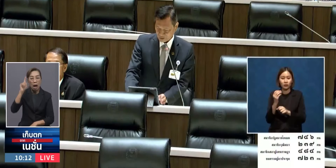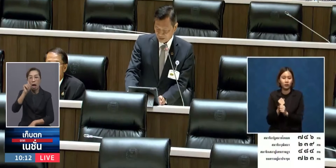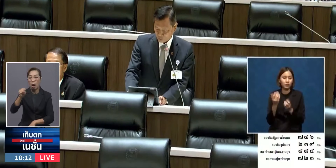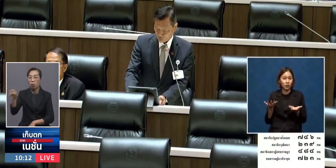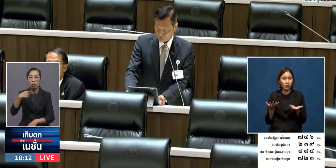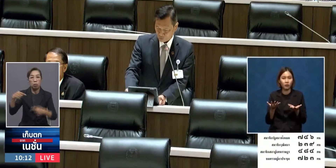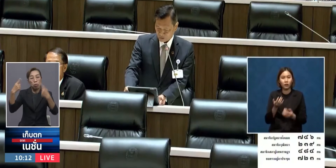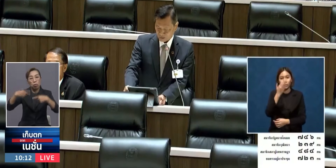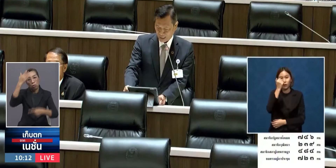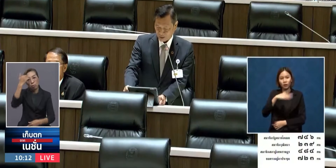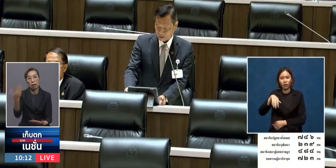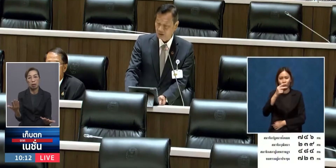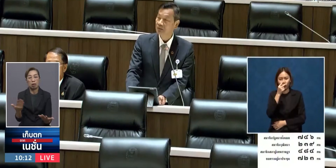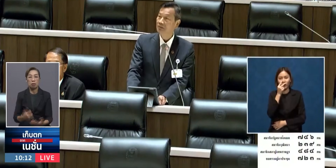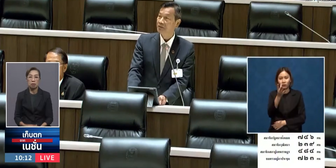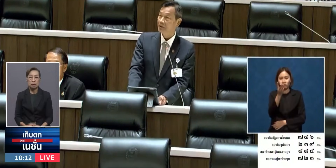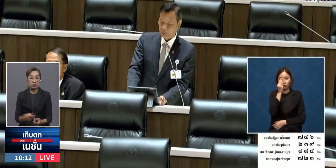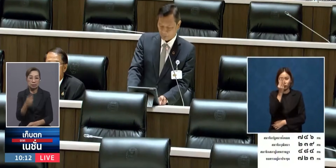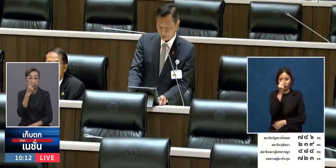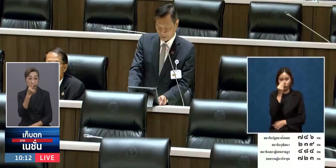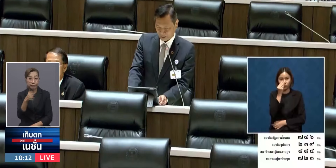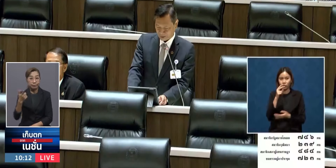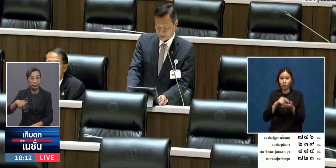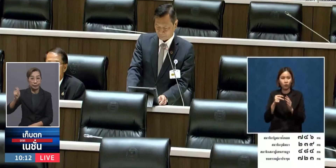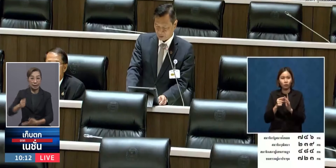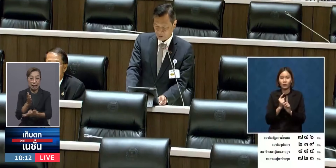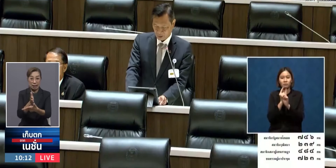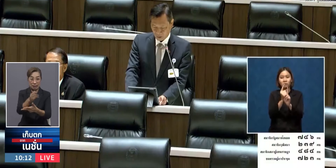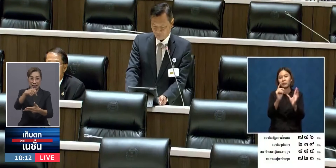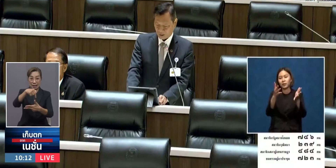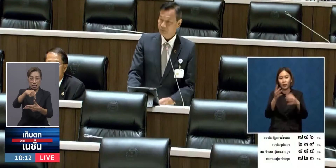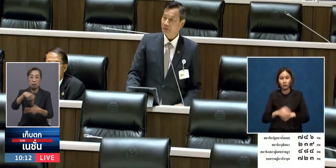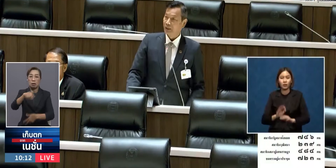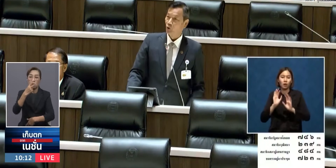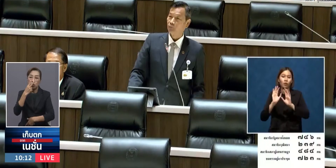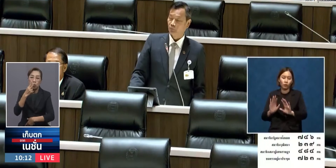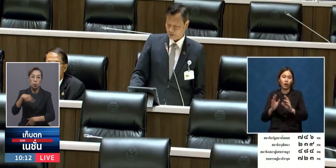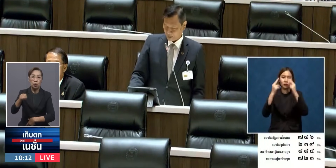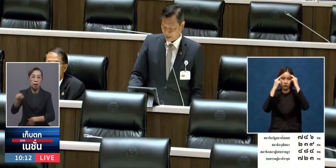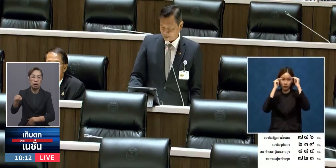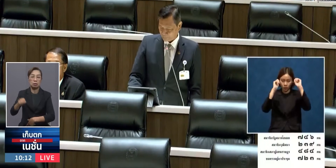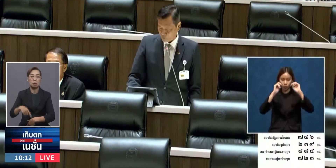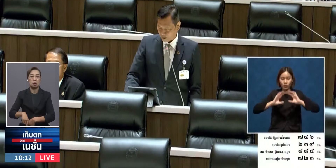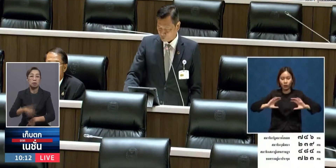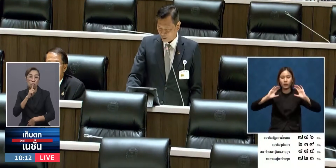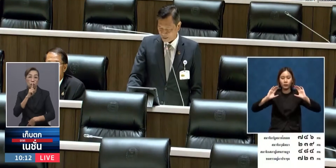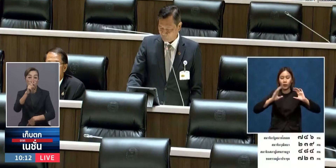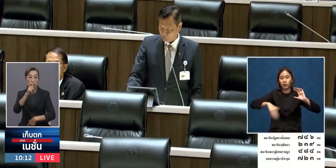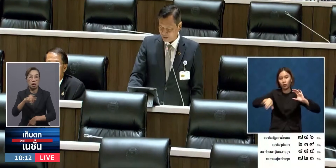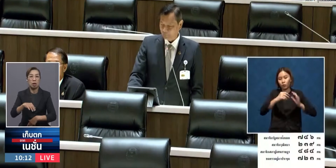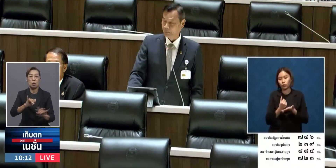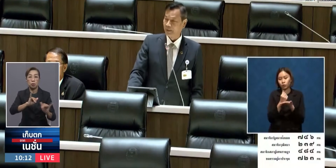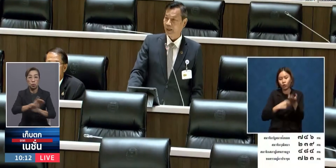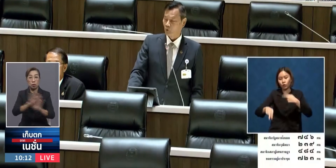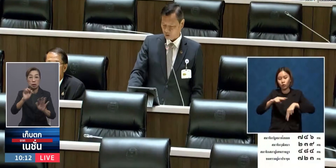อืเออคราวนี้ถ้าเราไปดูกันแล้วเนี่ยถึงแม้ศาลฎีกานักการเมืองจะยกฟ้องคดีโยกย้ายคุณถวินคำถามคือ